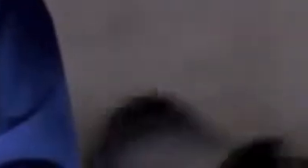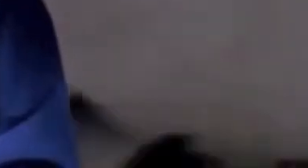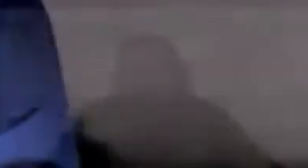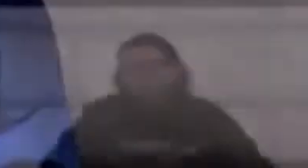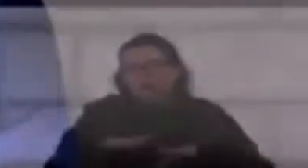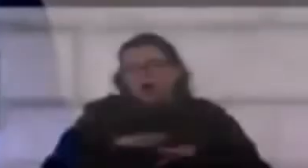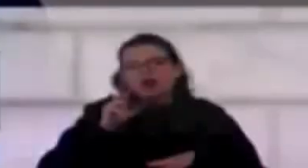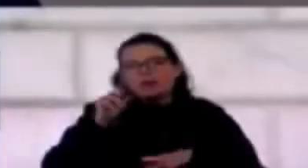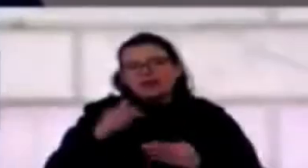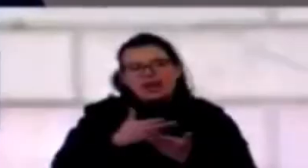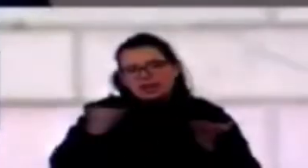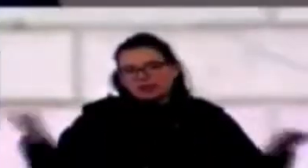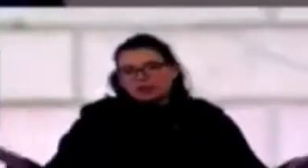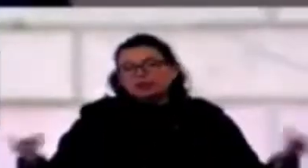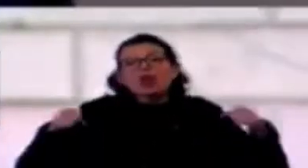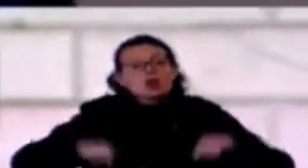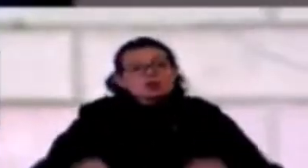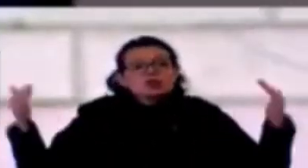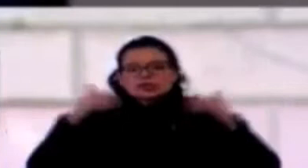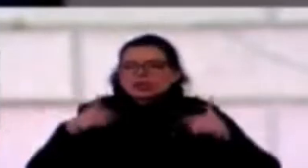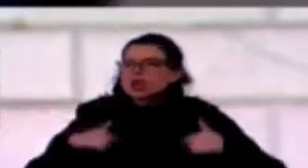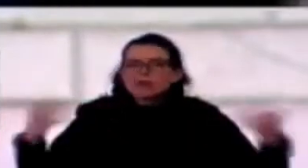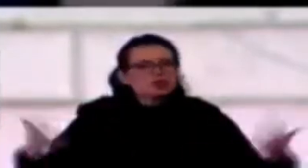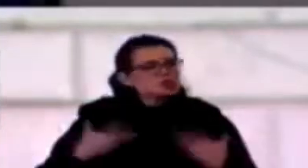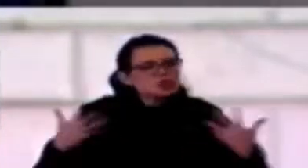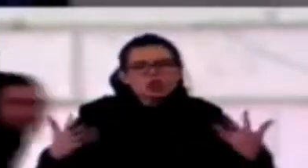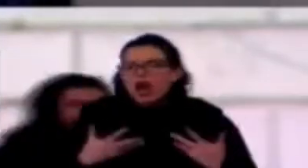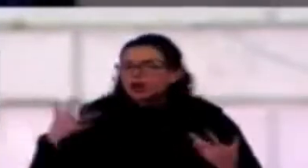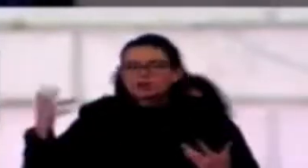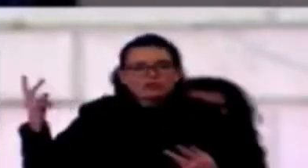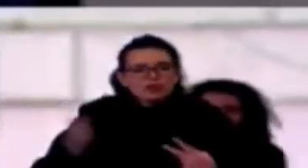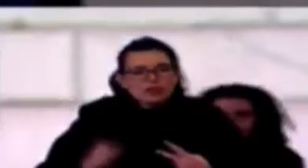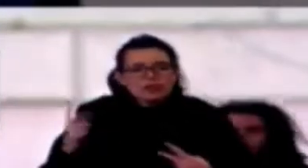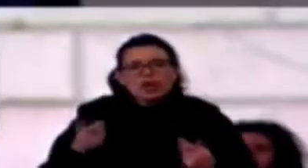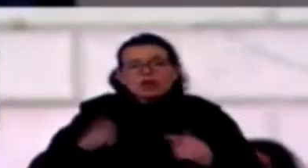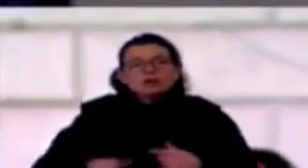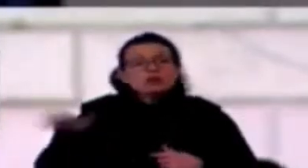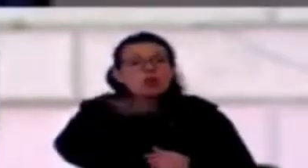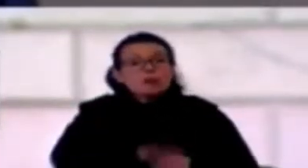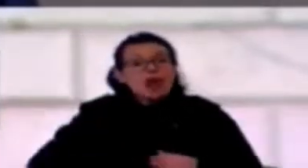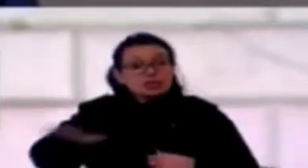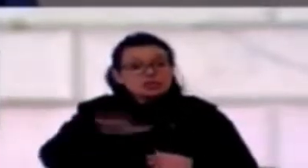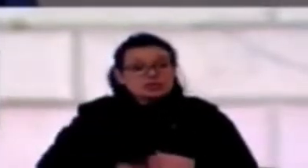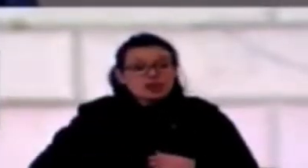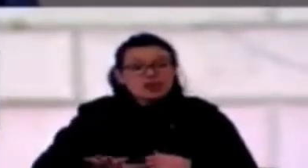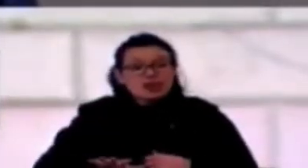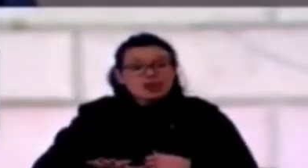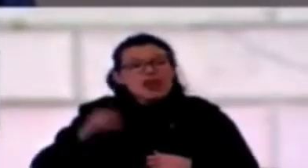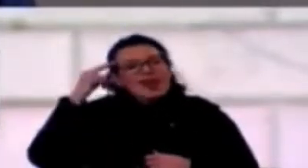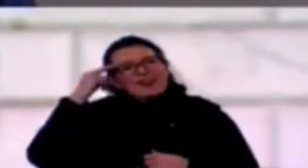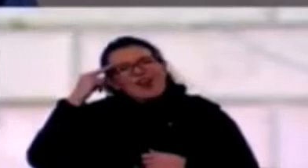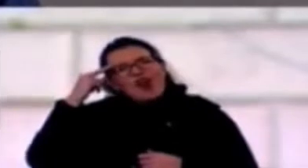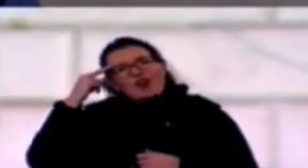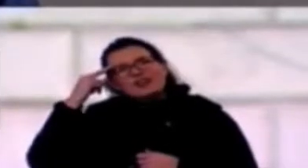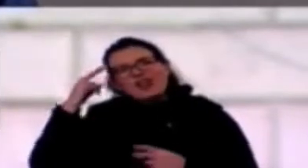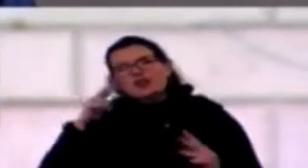che sono emozionato stasera in maniera particolare, perché questa piazza, questo incontro, mi ricordo un incontro che feci tanti anni fa a